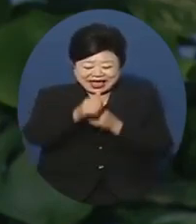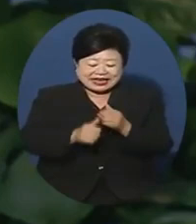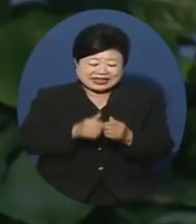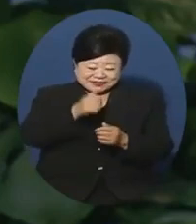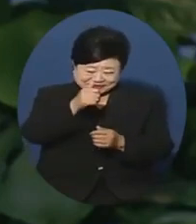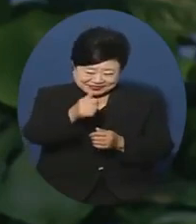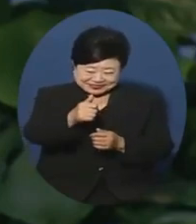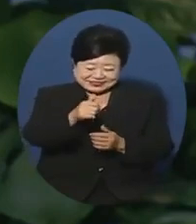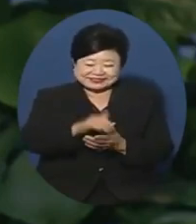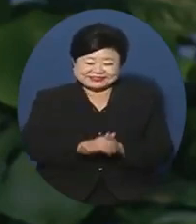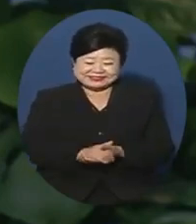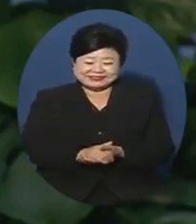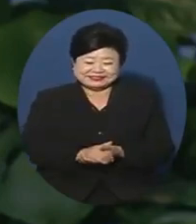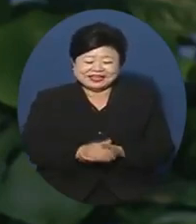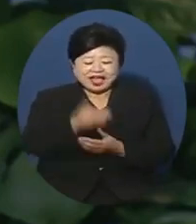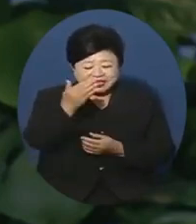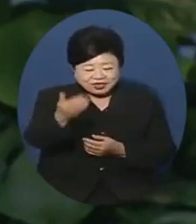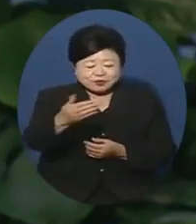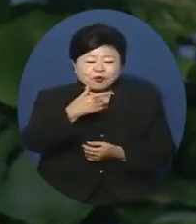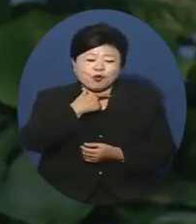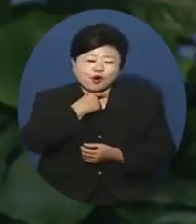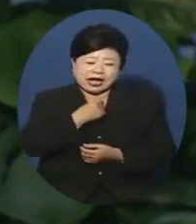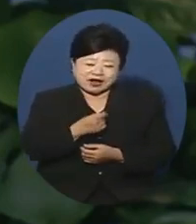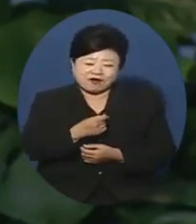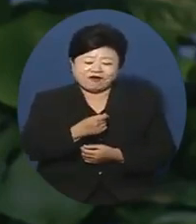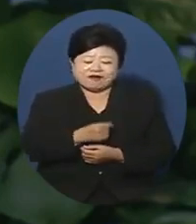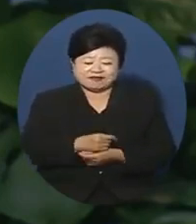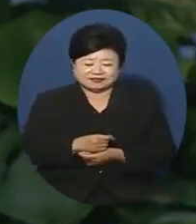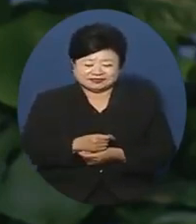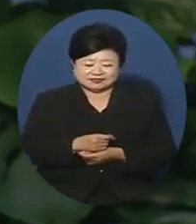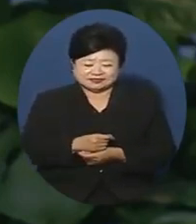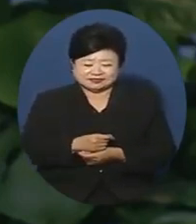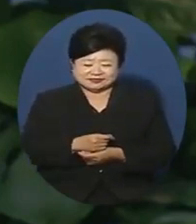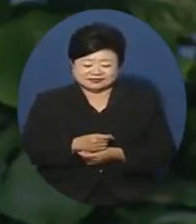하나님은 여러분이 원하는 것을